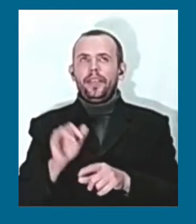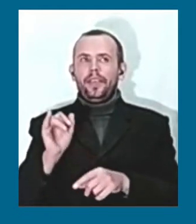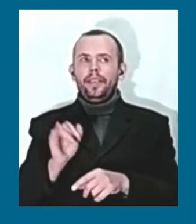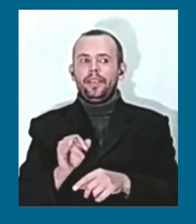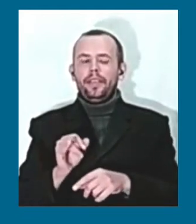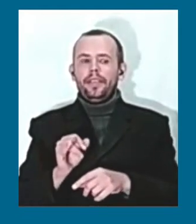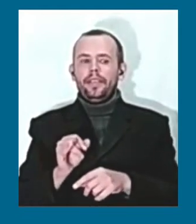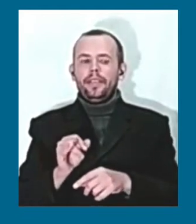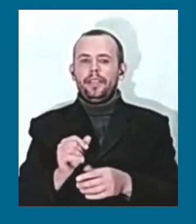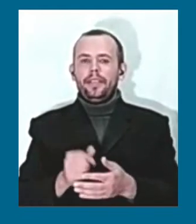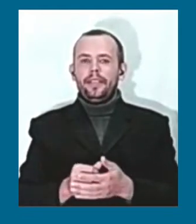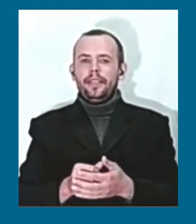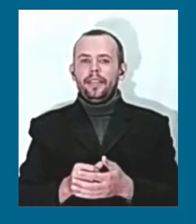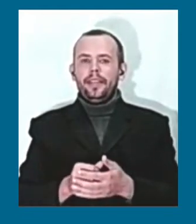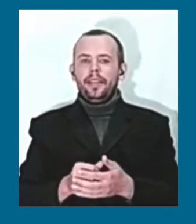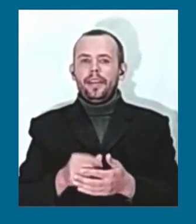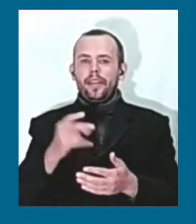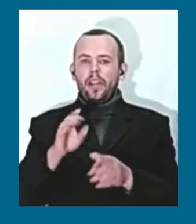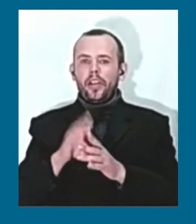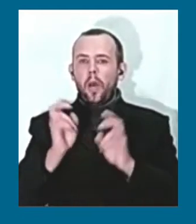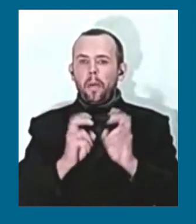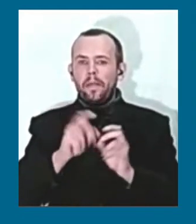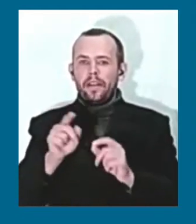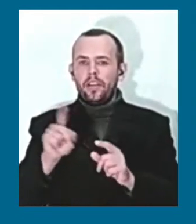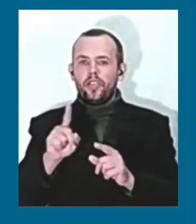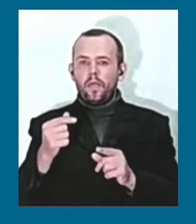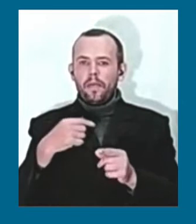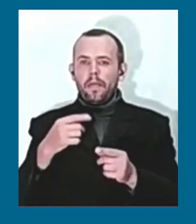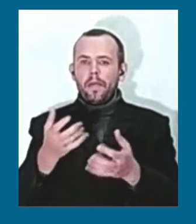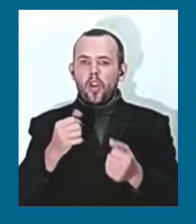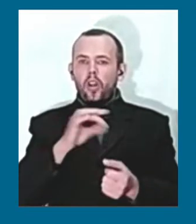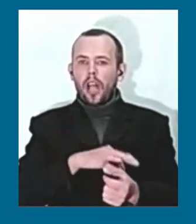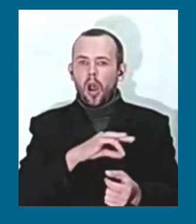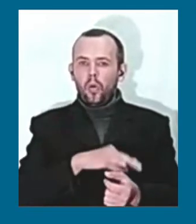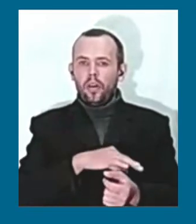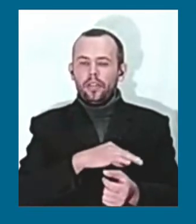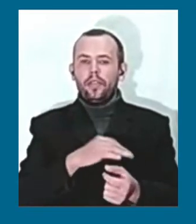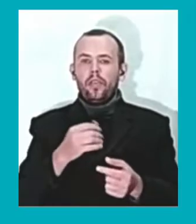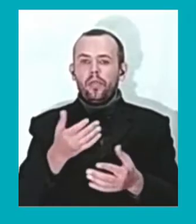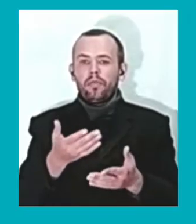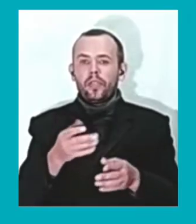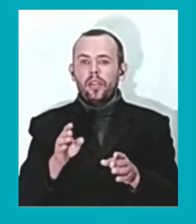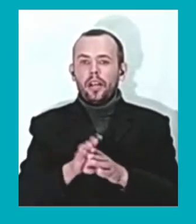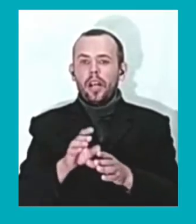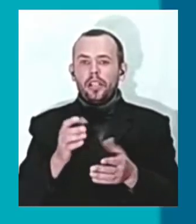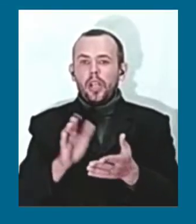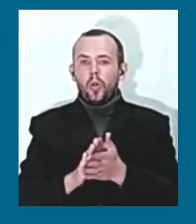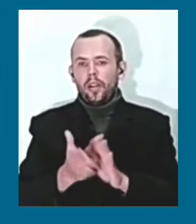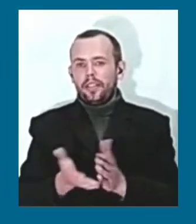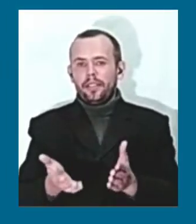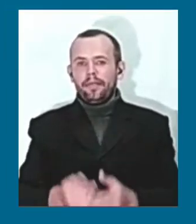не таких предприятий, щоб ми получали доход з них. Тому така ситуація.